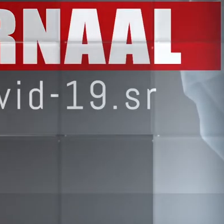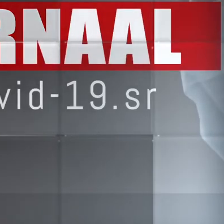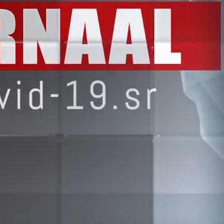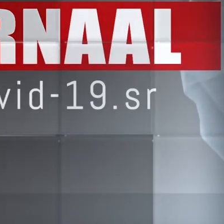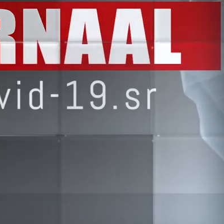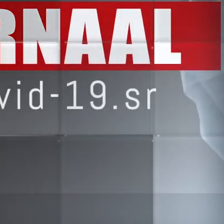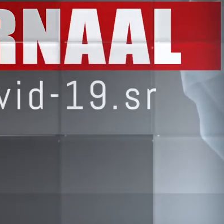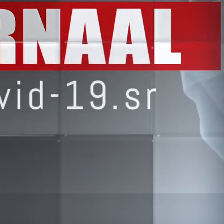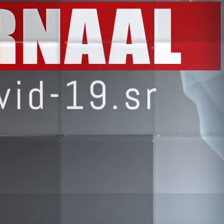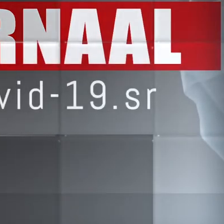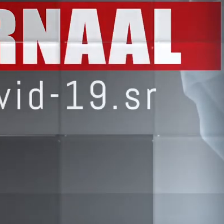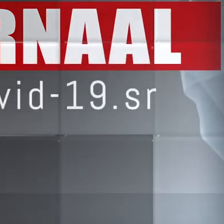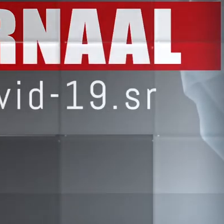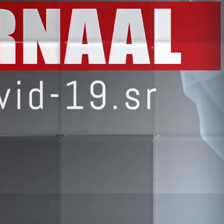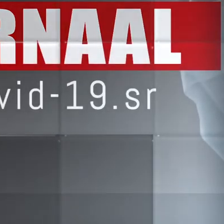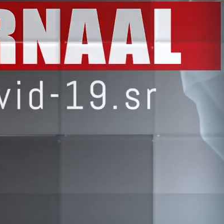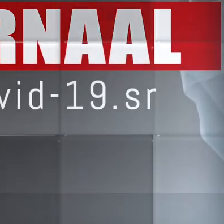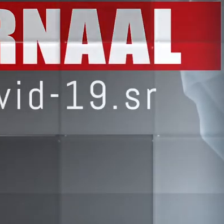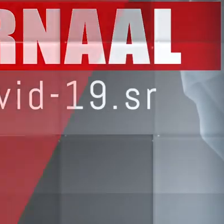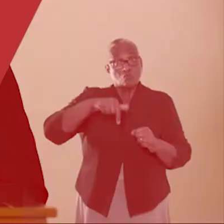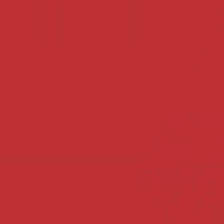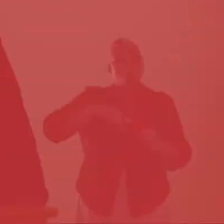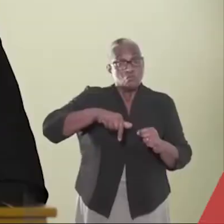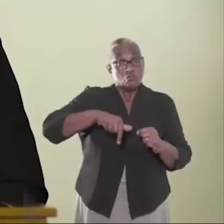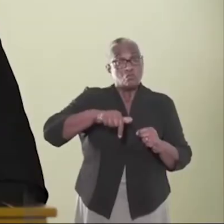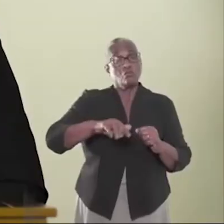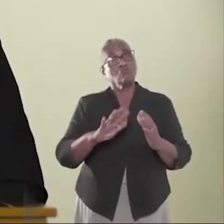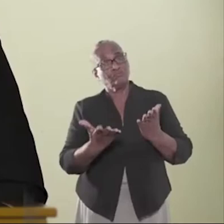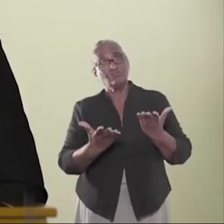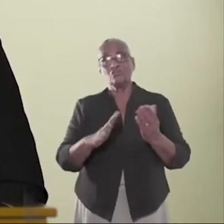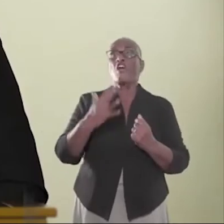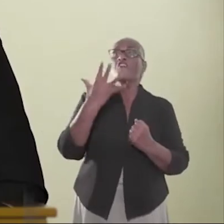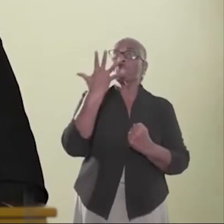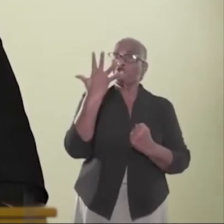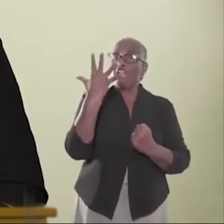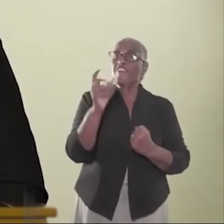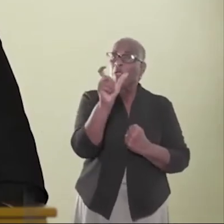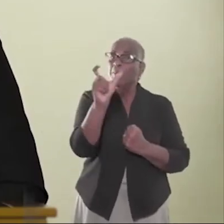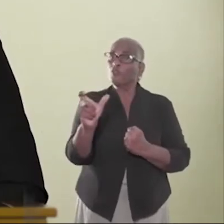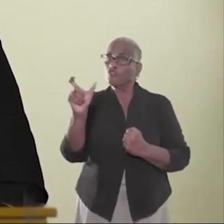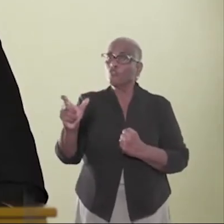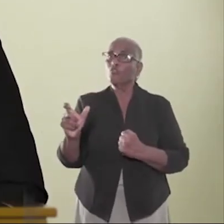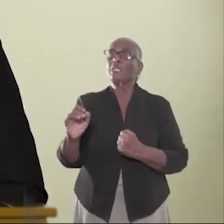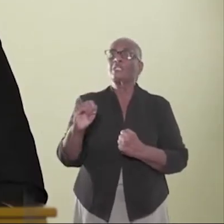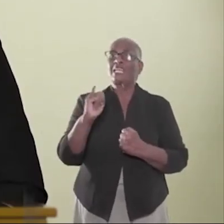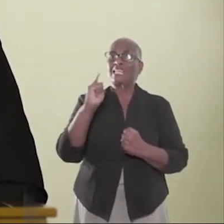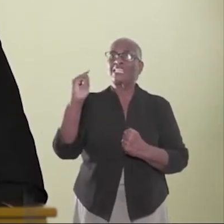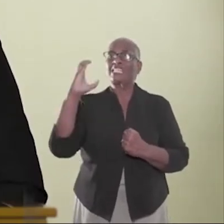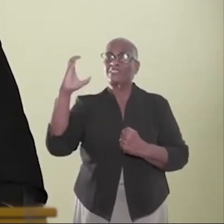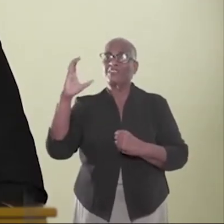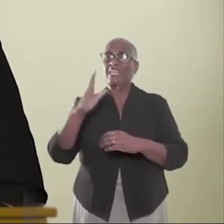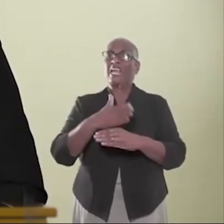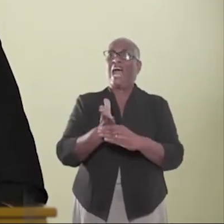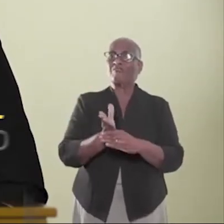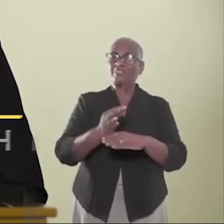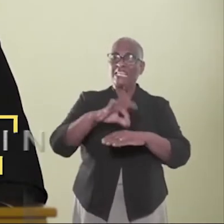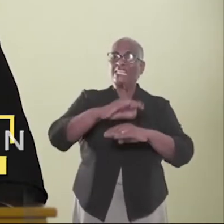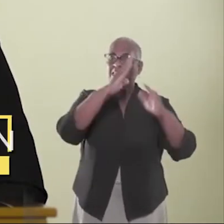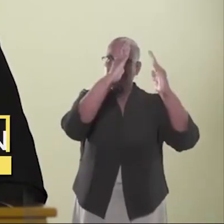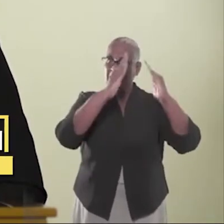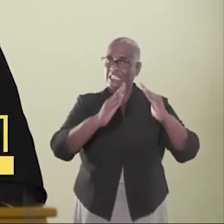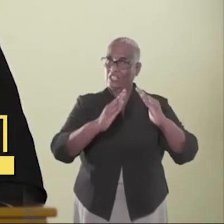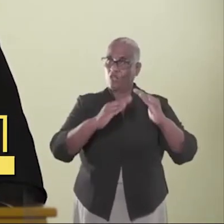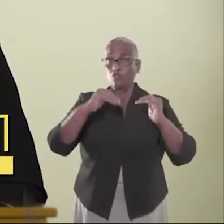einddoel is een coronavrij Suriname. Momenteel liggen er namelijk 5 personen in de intensive care. Dat